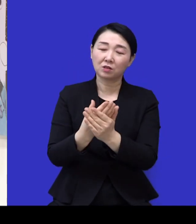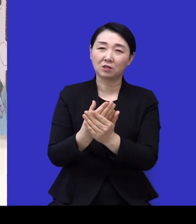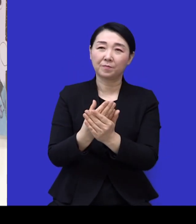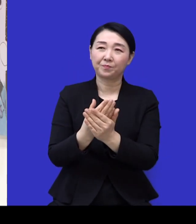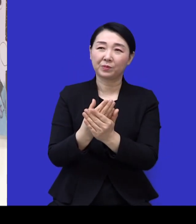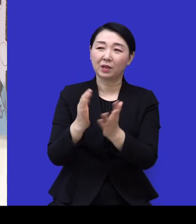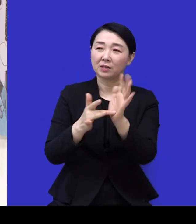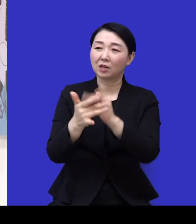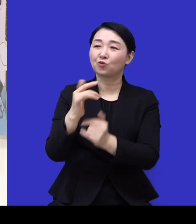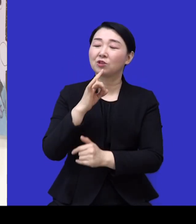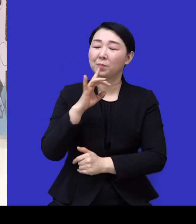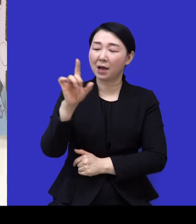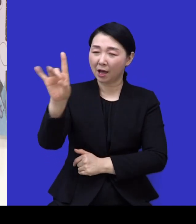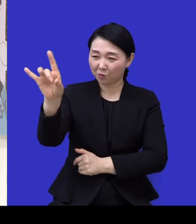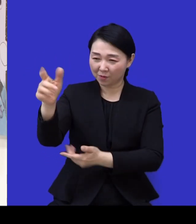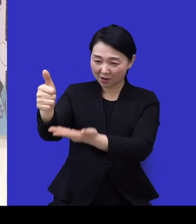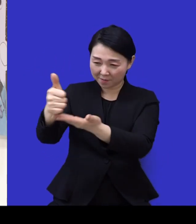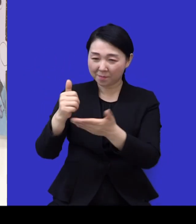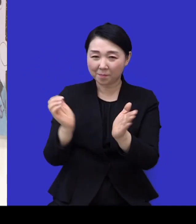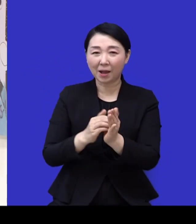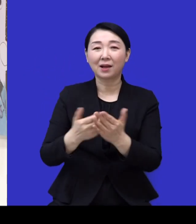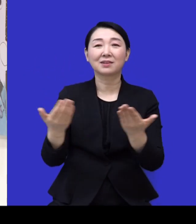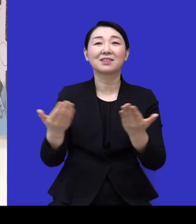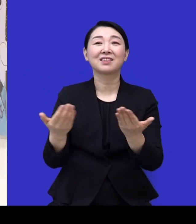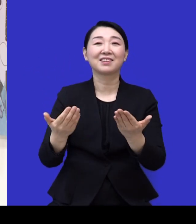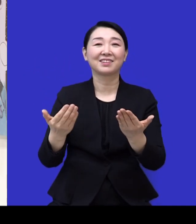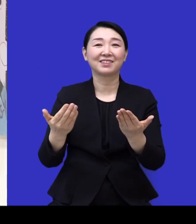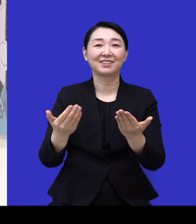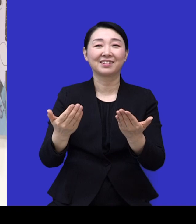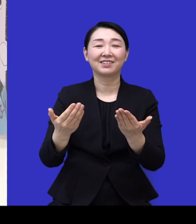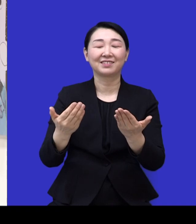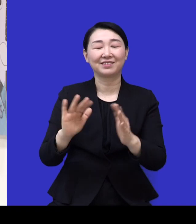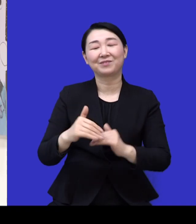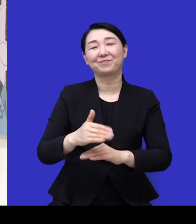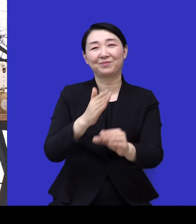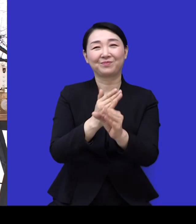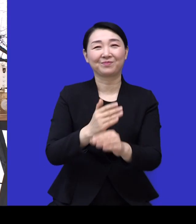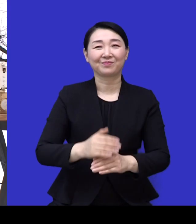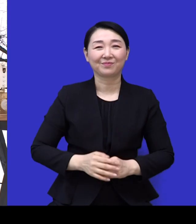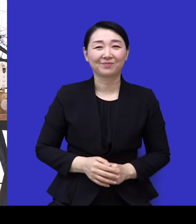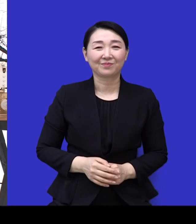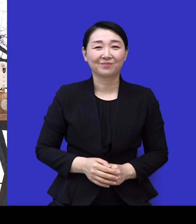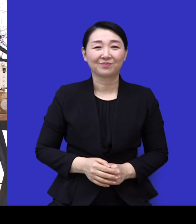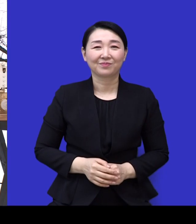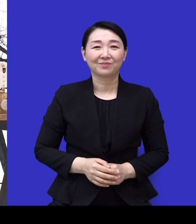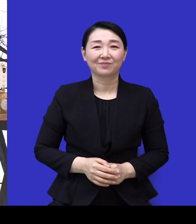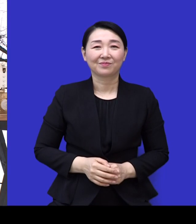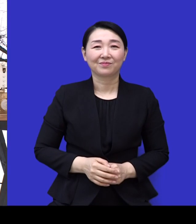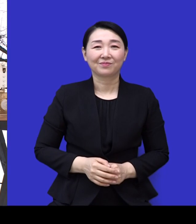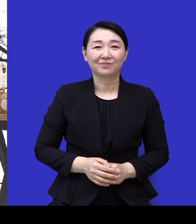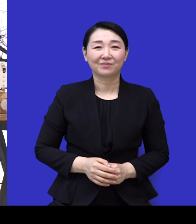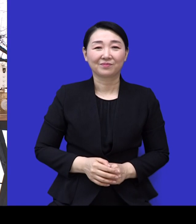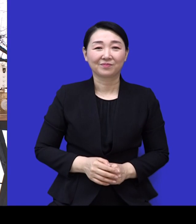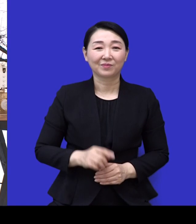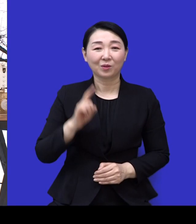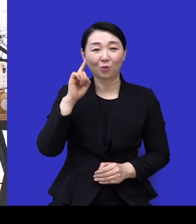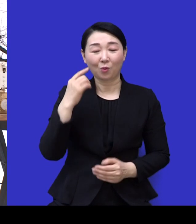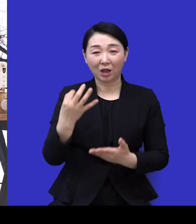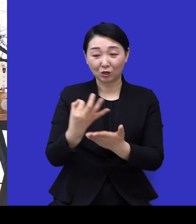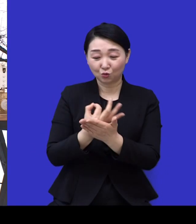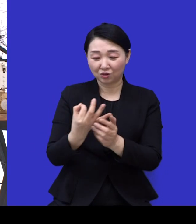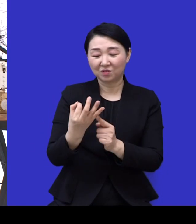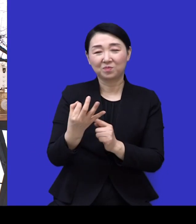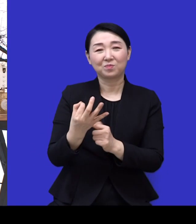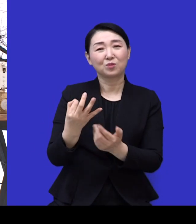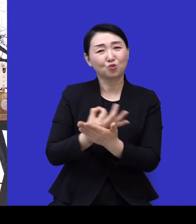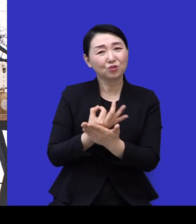그냥 예수님 한 분 모시고 그 일들이 클라이언트 일들이 진행되고 있습니다. 아 근데 이게 그렇잖아요. 수입이 네. 사람이